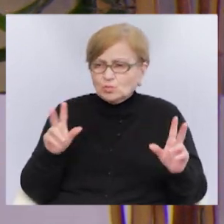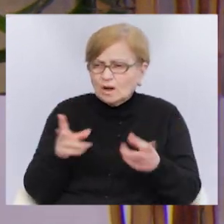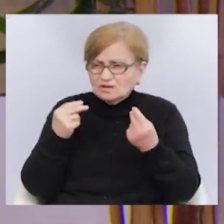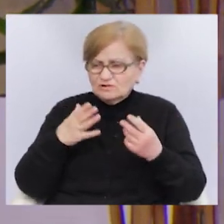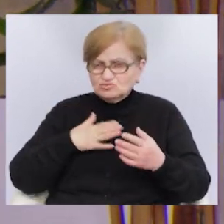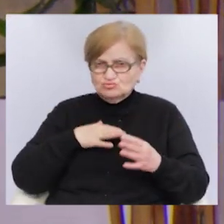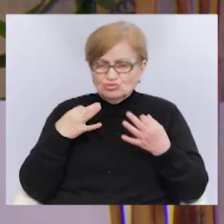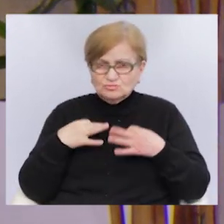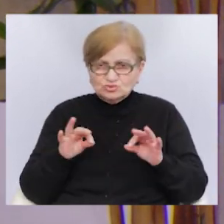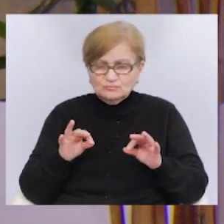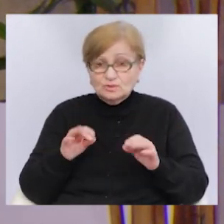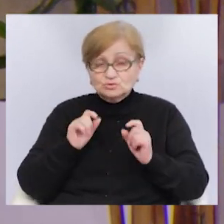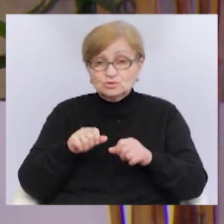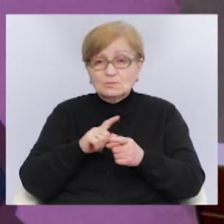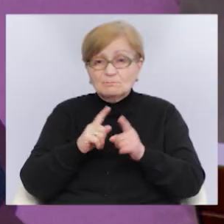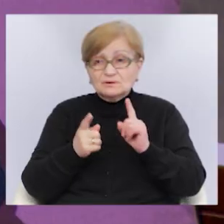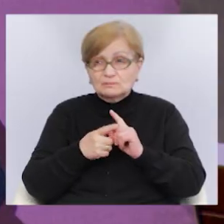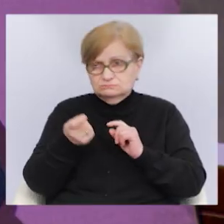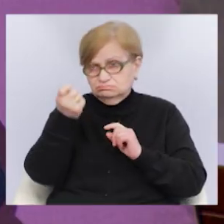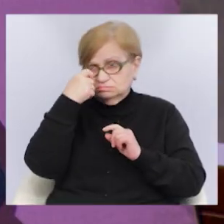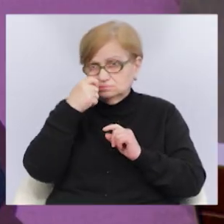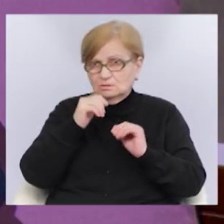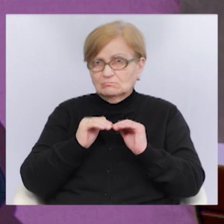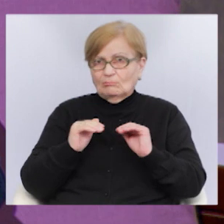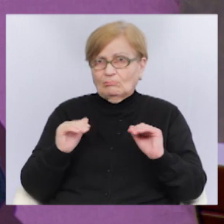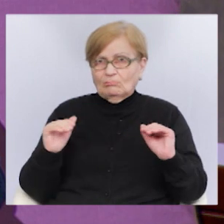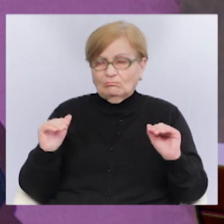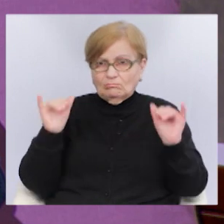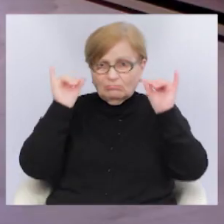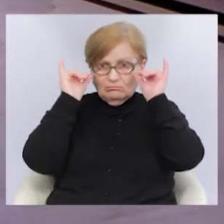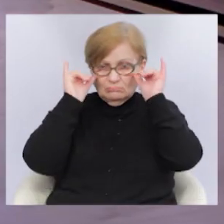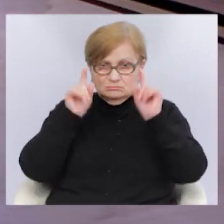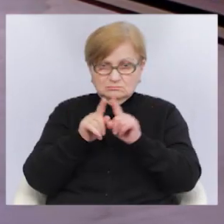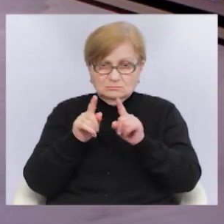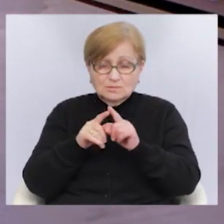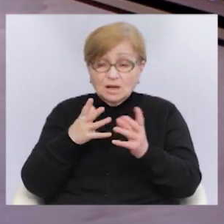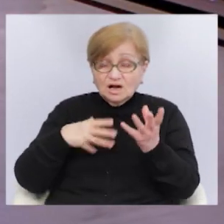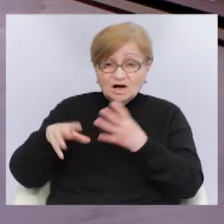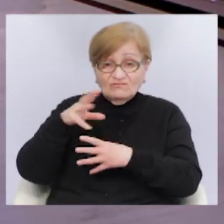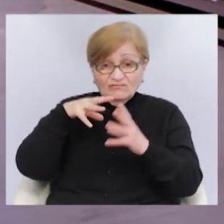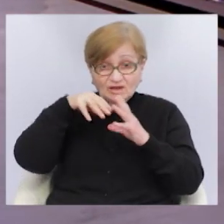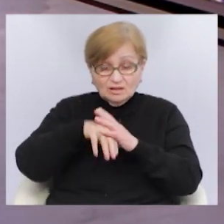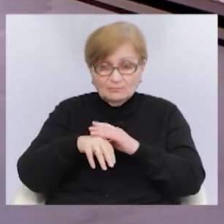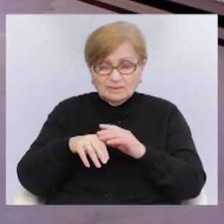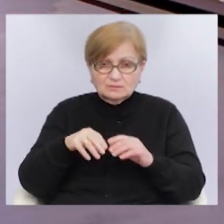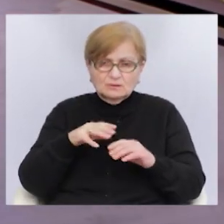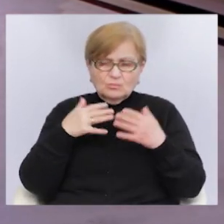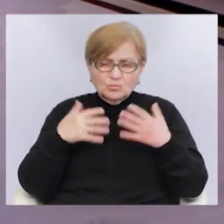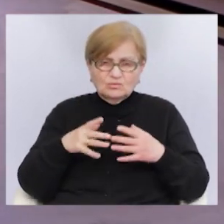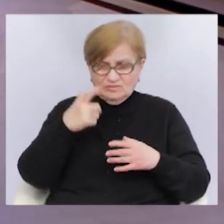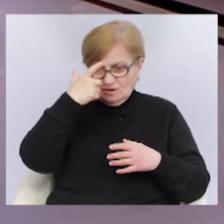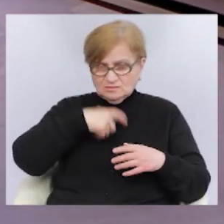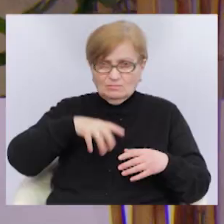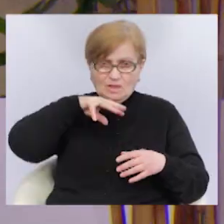ჩვენი შვილები. შეიძლება პირიქით ეს იყოს შიშის განცდა, ხო? და ამიტომ ამ ყველაფრის ერთად გადახარშვა და დატევა